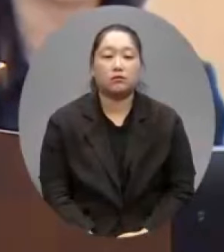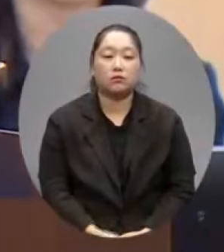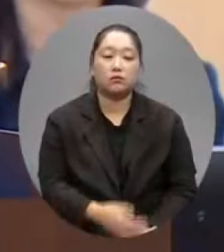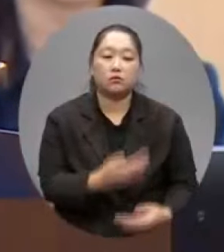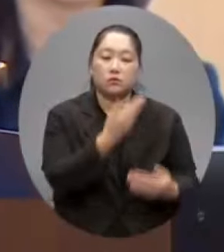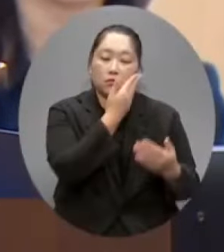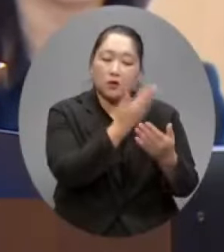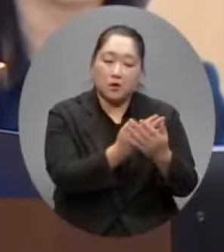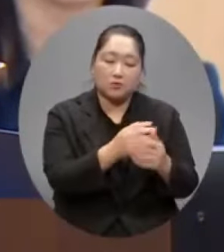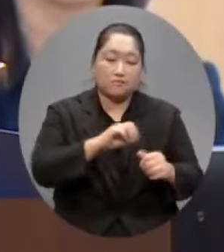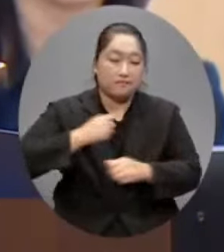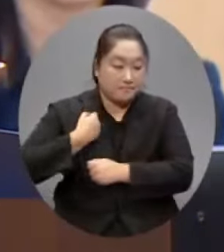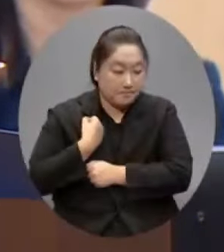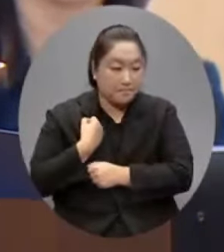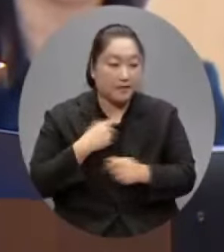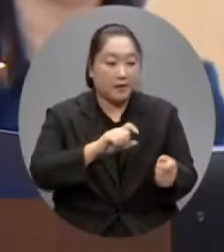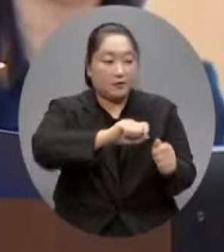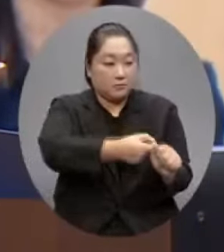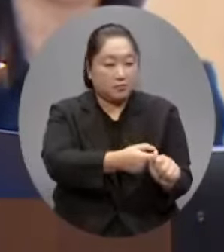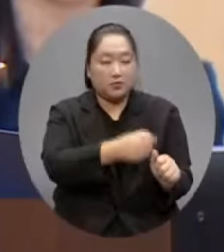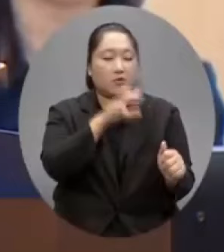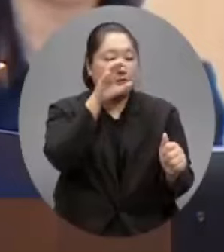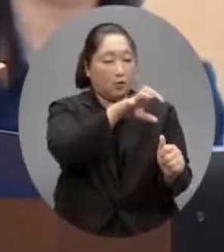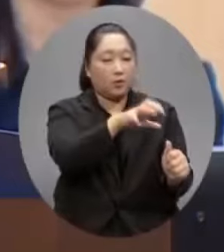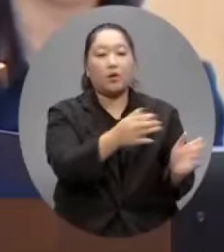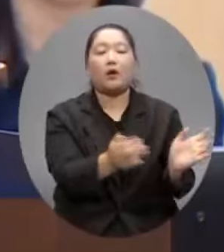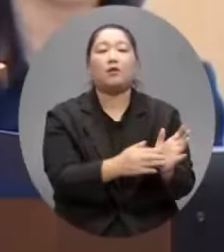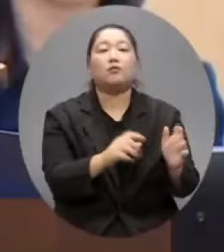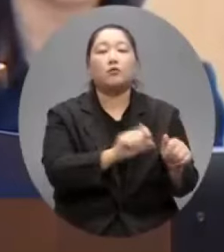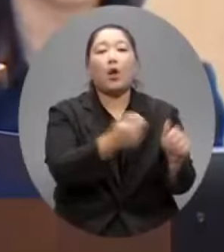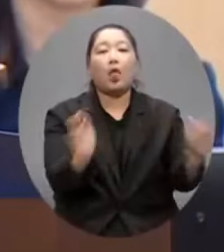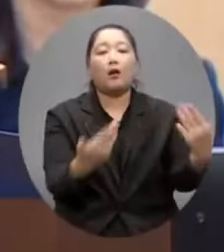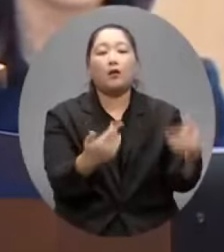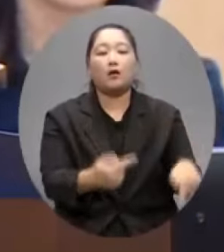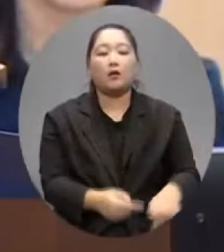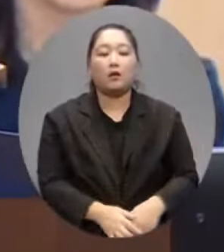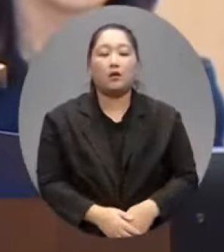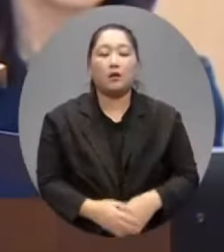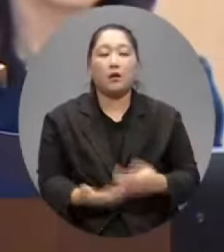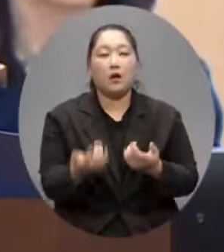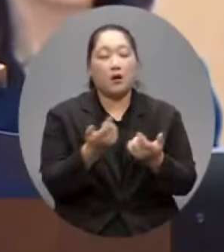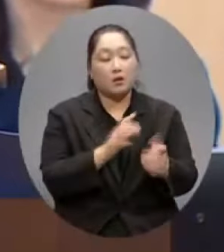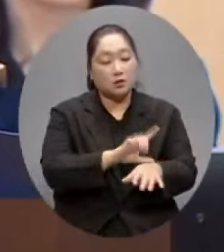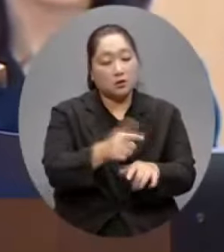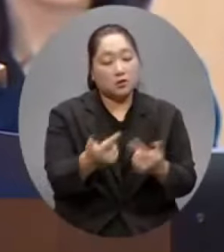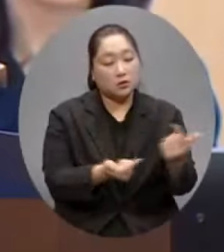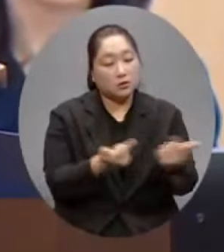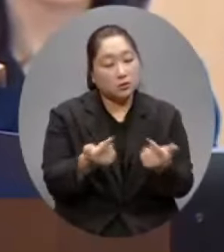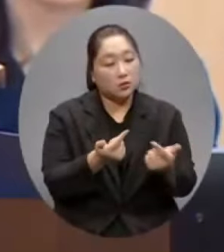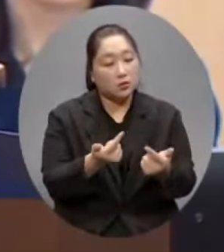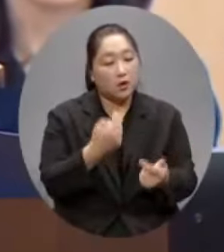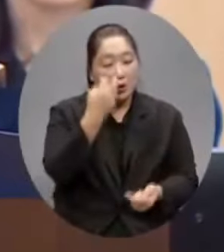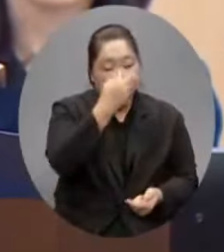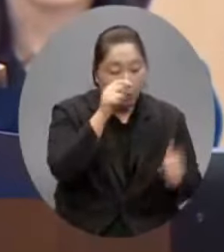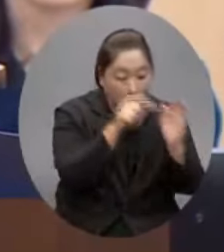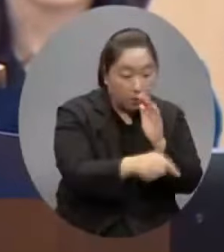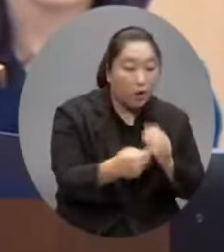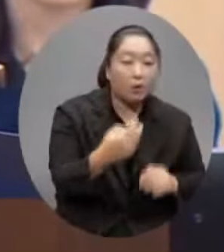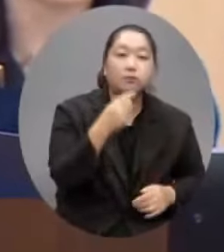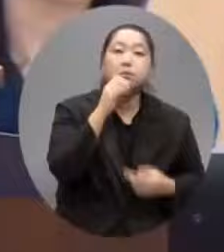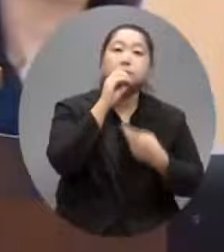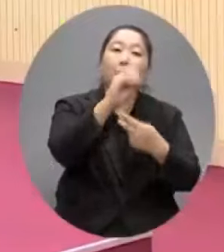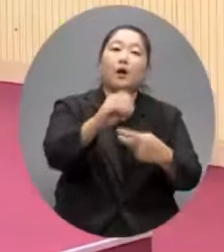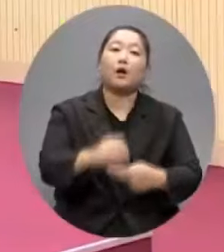주의 훈계 등 경징계 처분으로 마무리했습니다. 또한 유연근무제 실태 조사는 한 번도